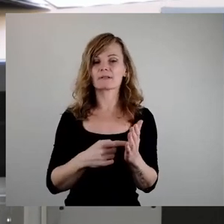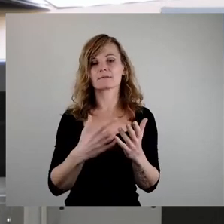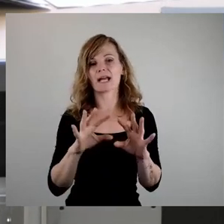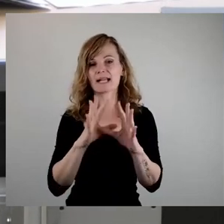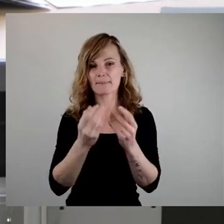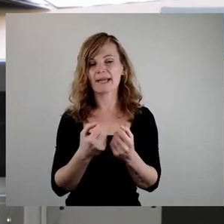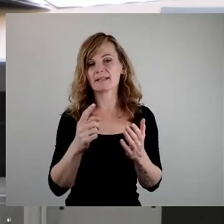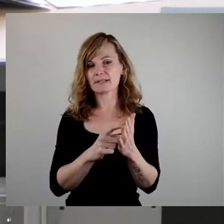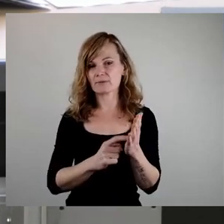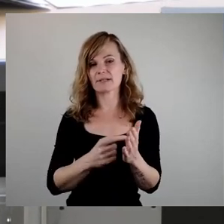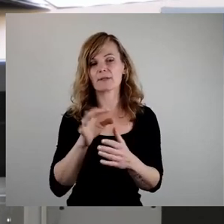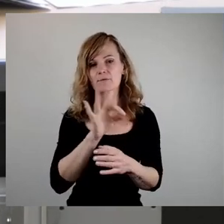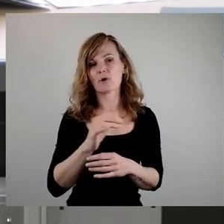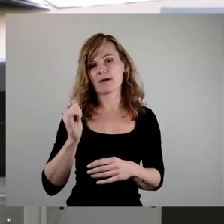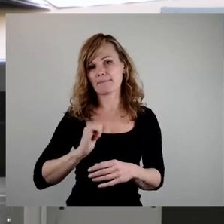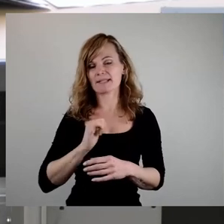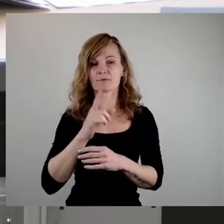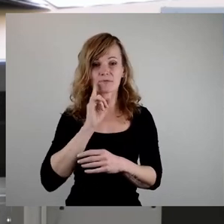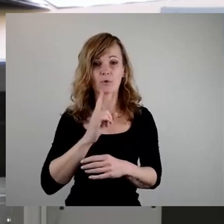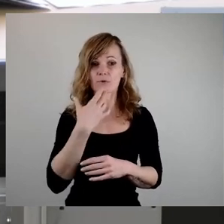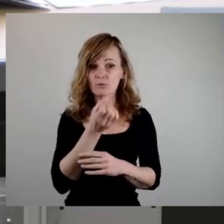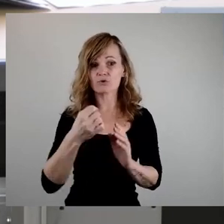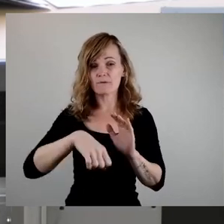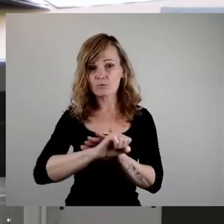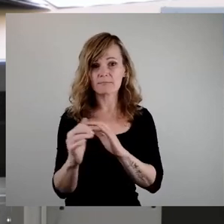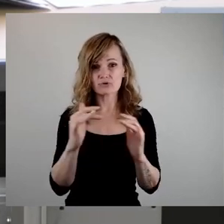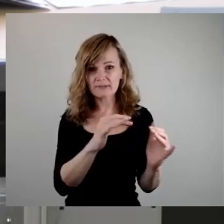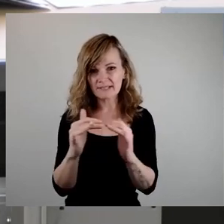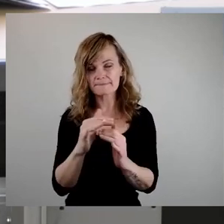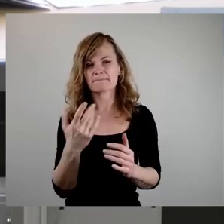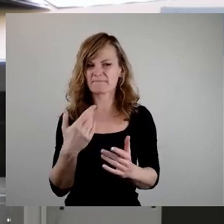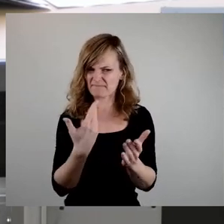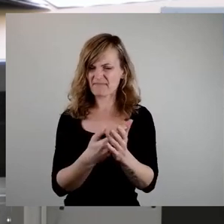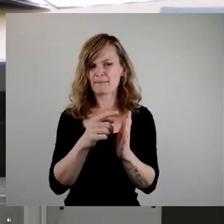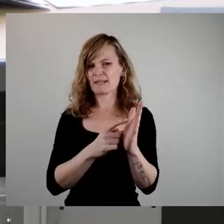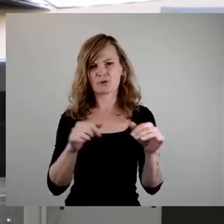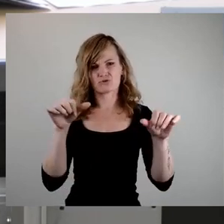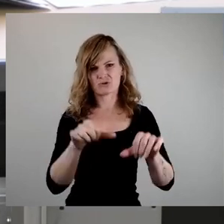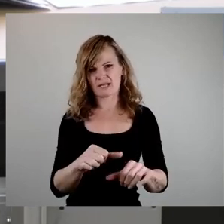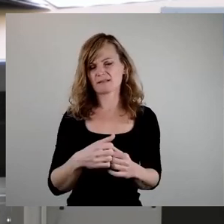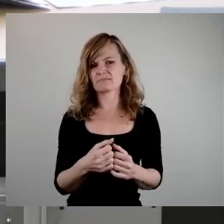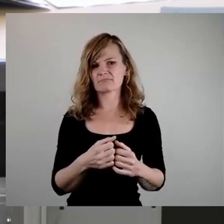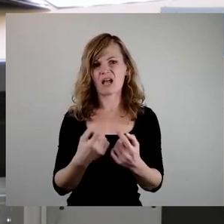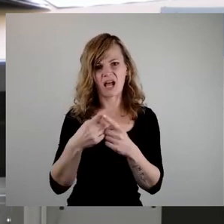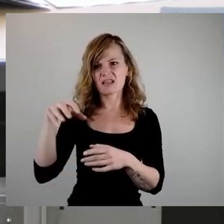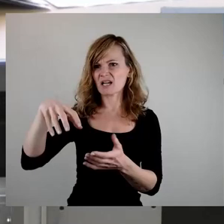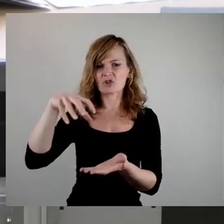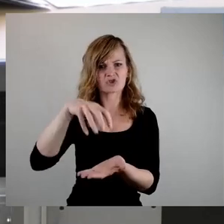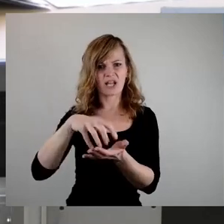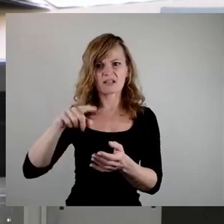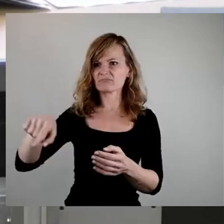Mädchen und Frauen in Dresden, die gerne Fußball spielen wollen, wirklich denkbar schlecht sind im Vergleich zu anderen Städten. Das ist eigentlich dann auch das Resümee